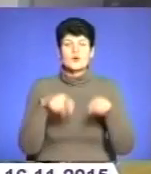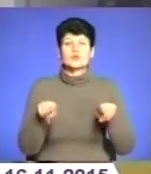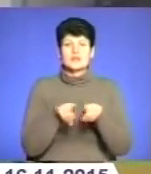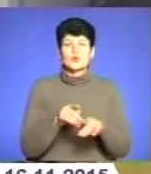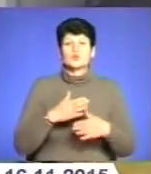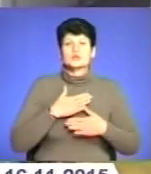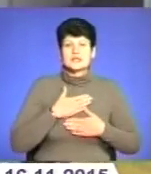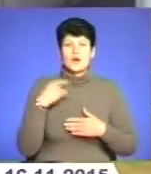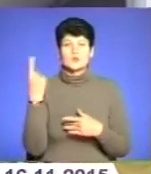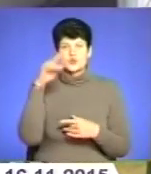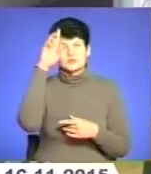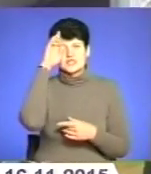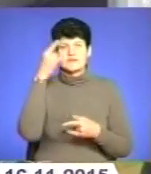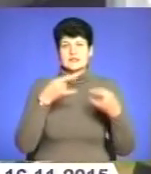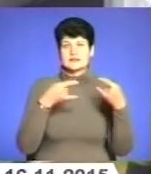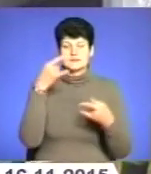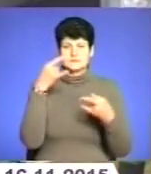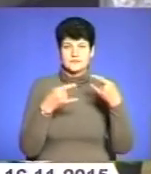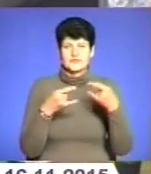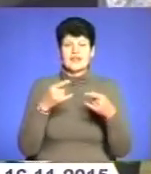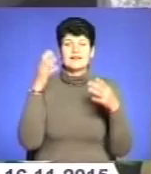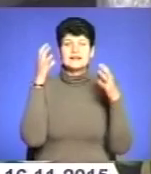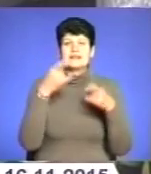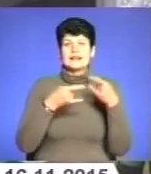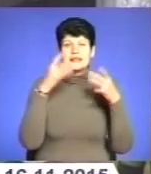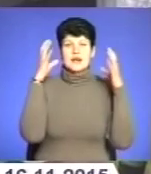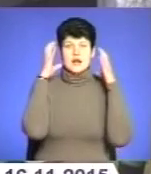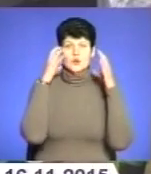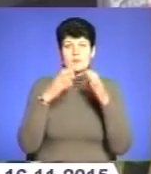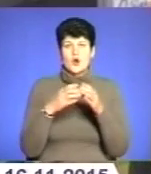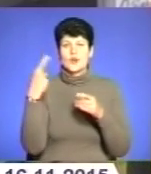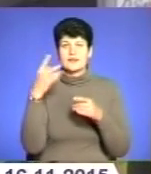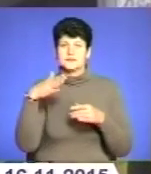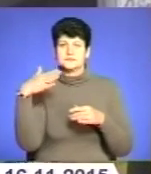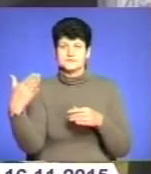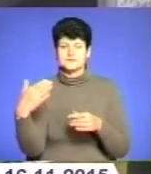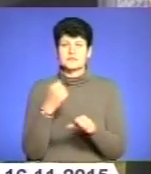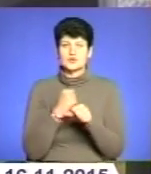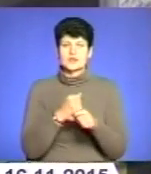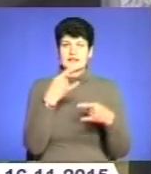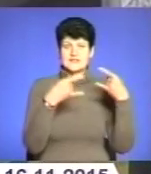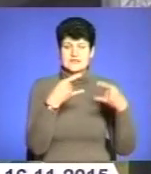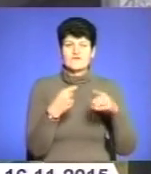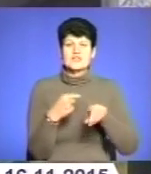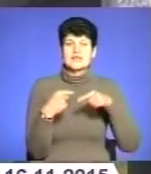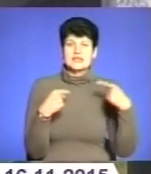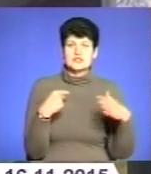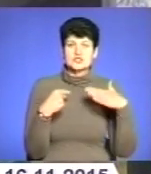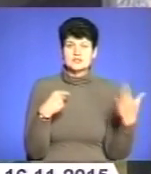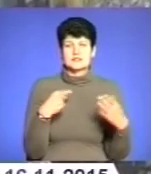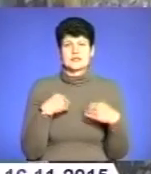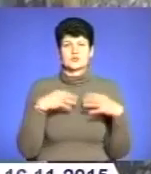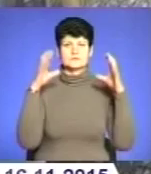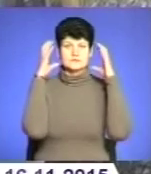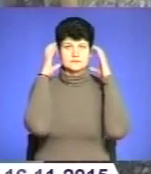на обласному державному телебаченні, в телерадіокомпанії. Одне крило працюють телевізійники, в іншому – наші радійні